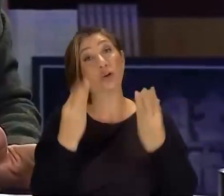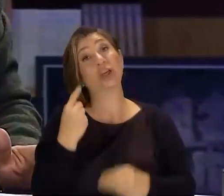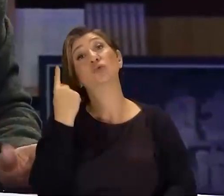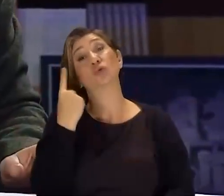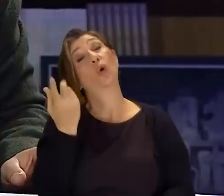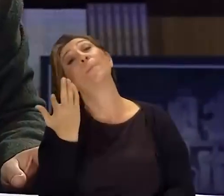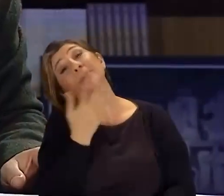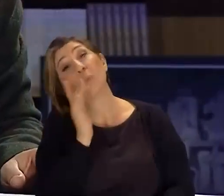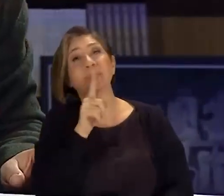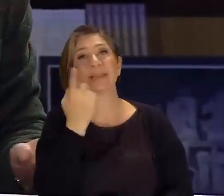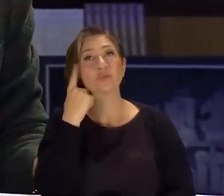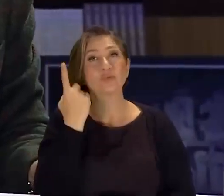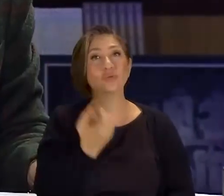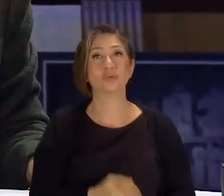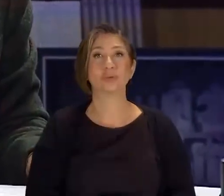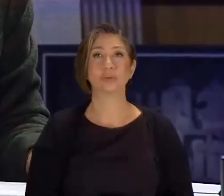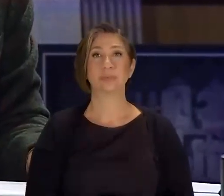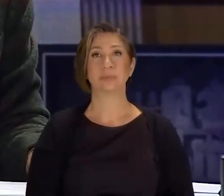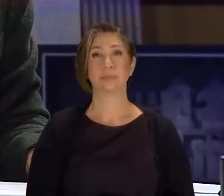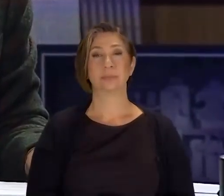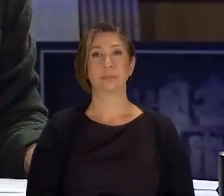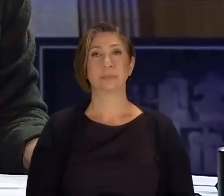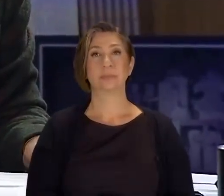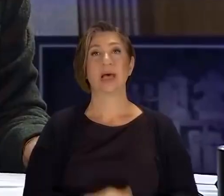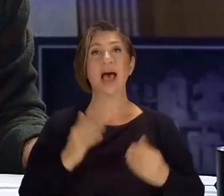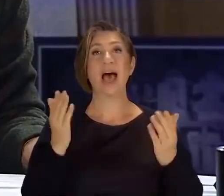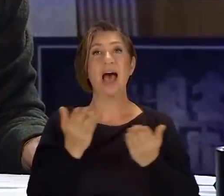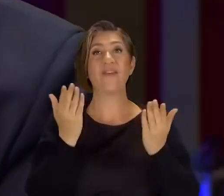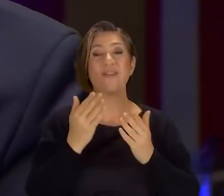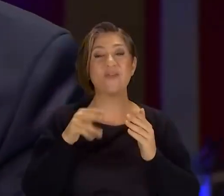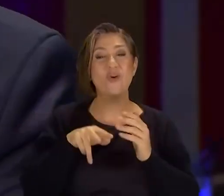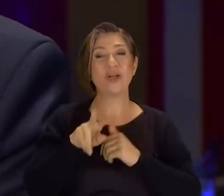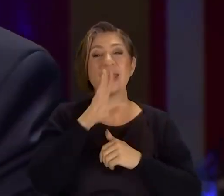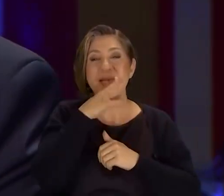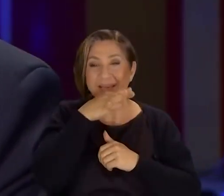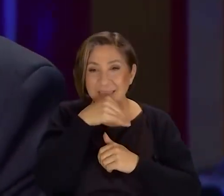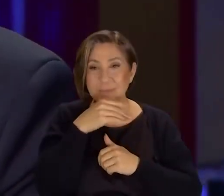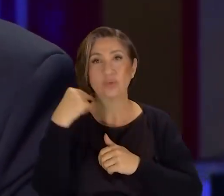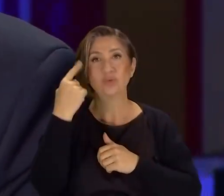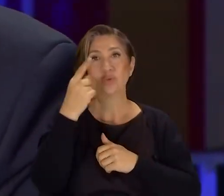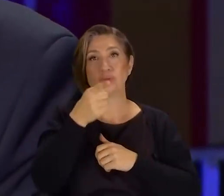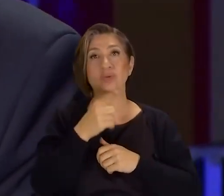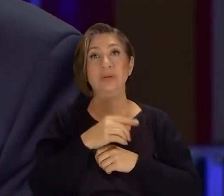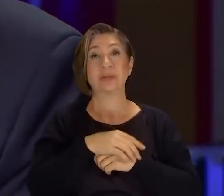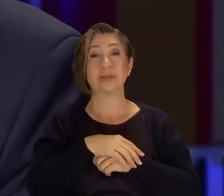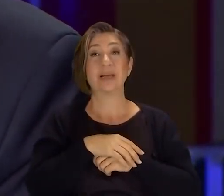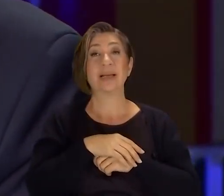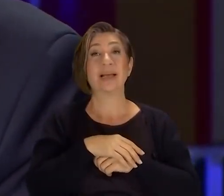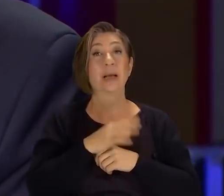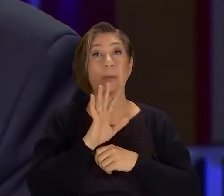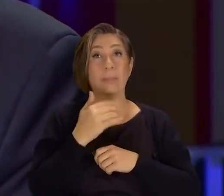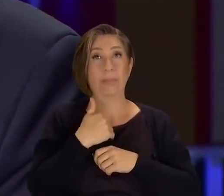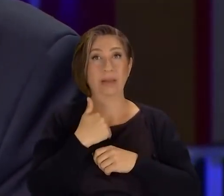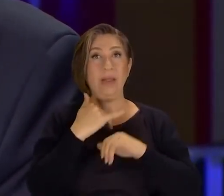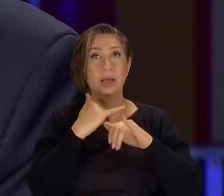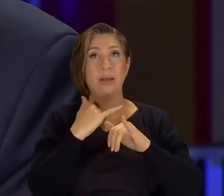düşünüyorum Bilmiyorum siz de bu şehriye uğrayacağım hazır yolu yaşlanmanın getirdiği bir şey Bendeki sosyoloji